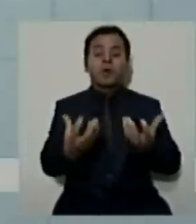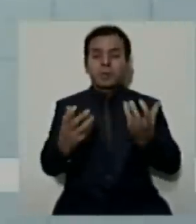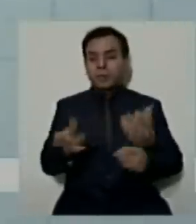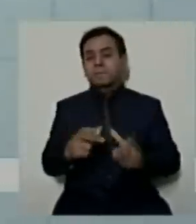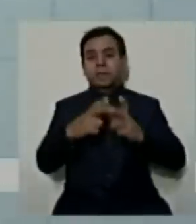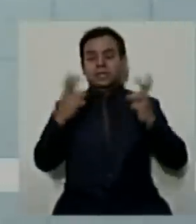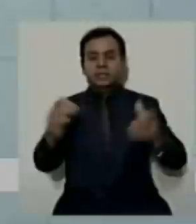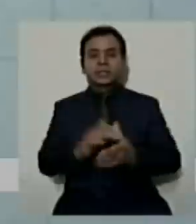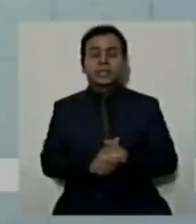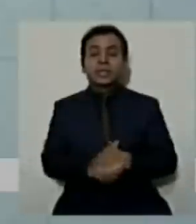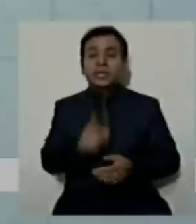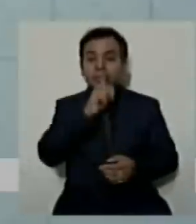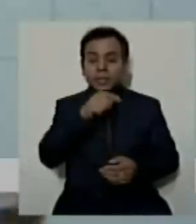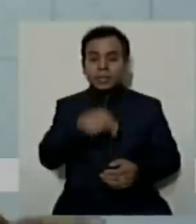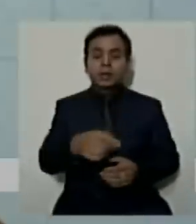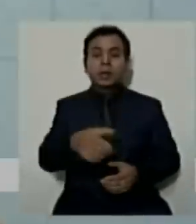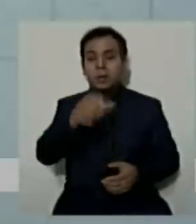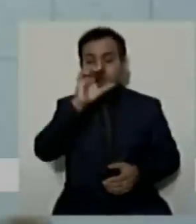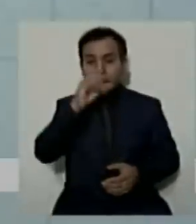করুন।